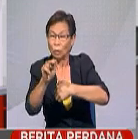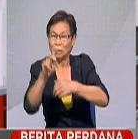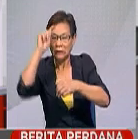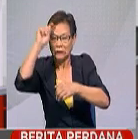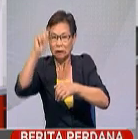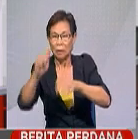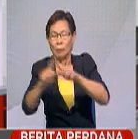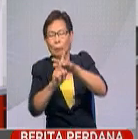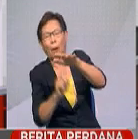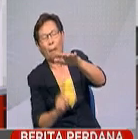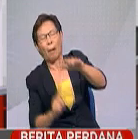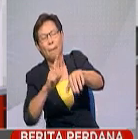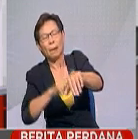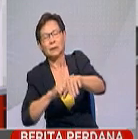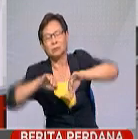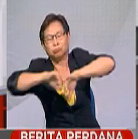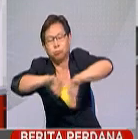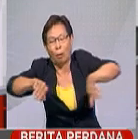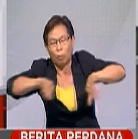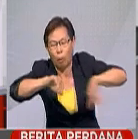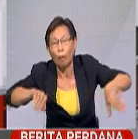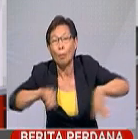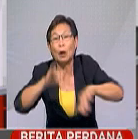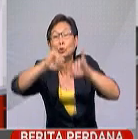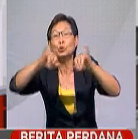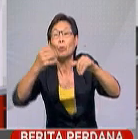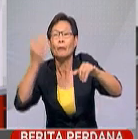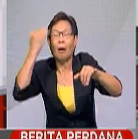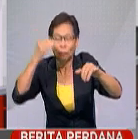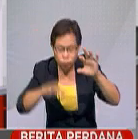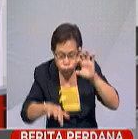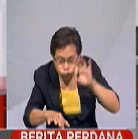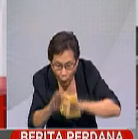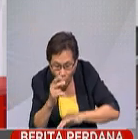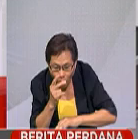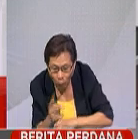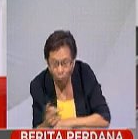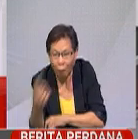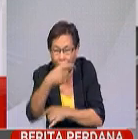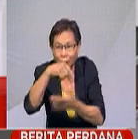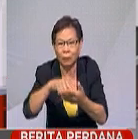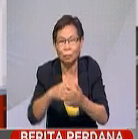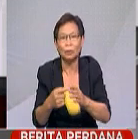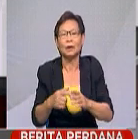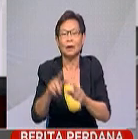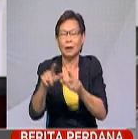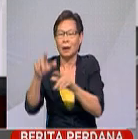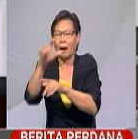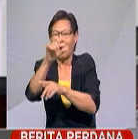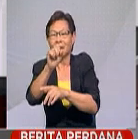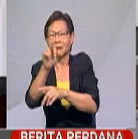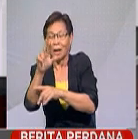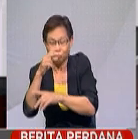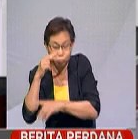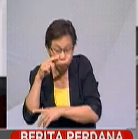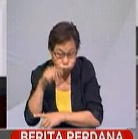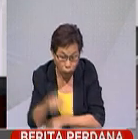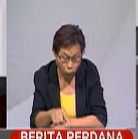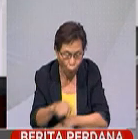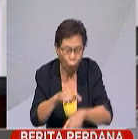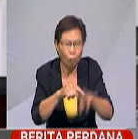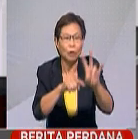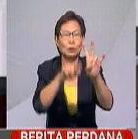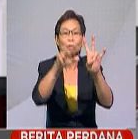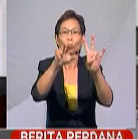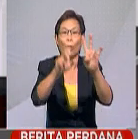ketika mandi-manda di Pantai Teluk Bidara Jumaat lalu ditemukan hari ini. Mangsa dijumpai pasukan mencari dan menyelamat bomba antara